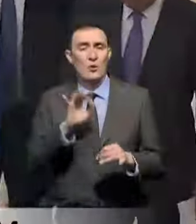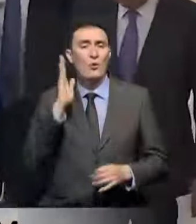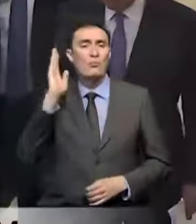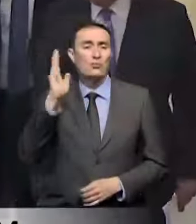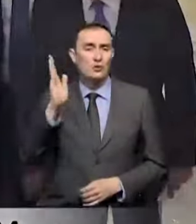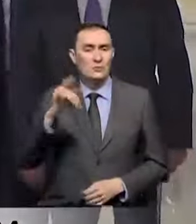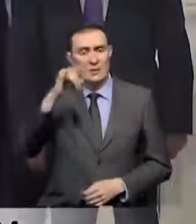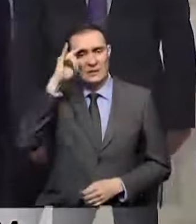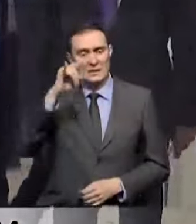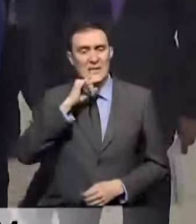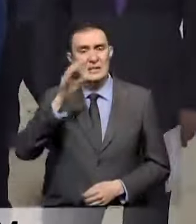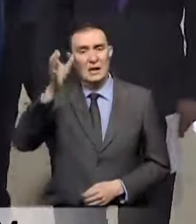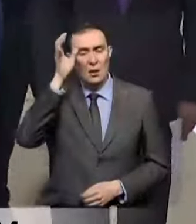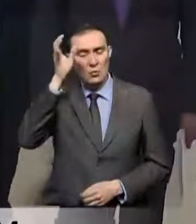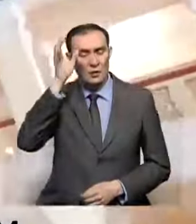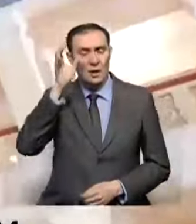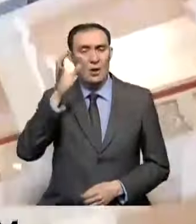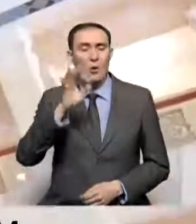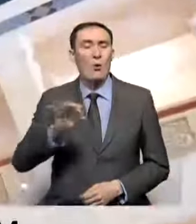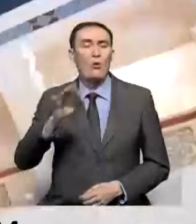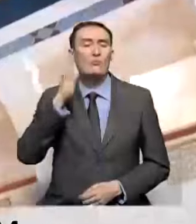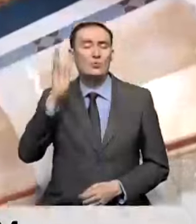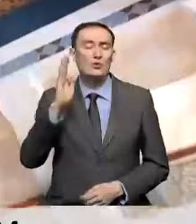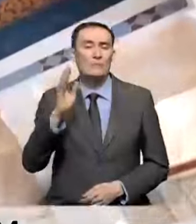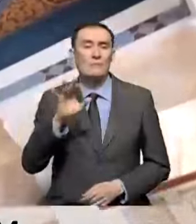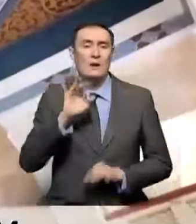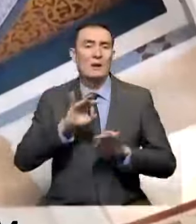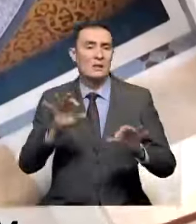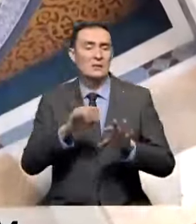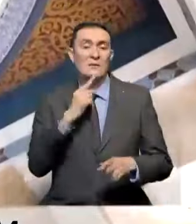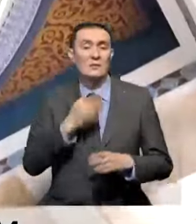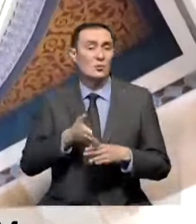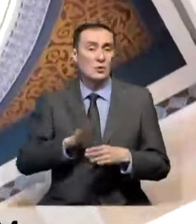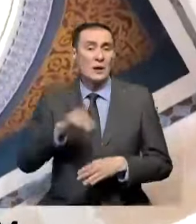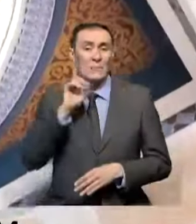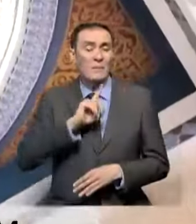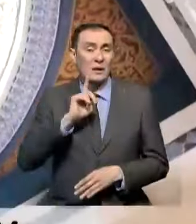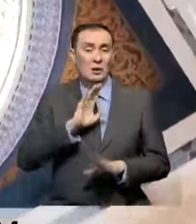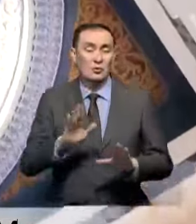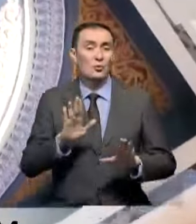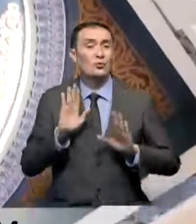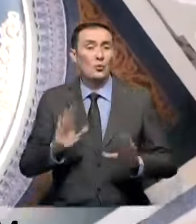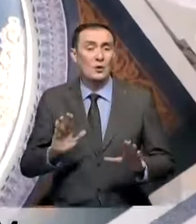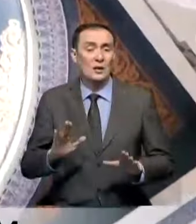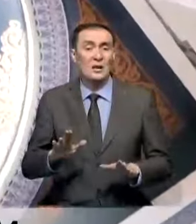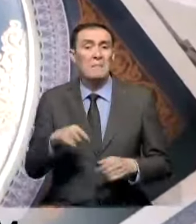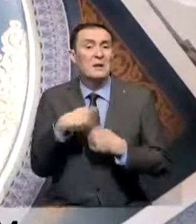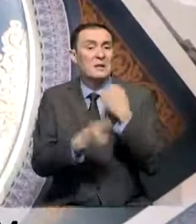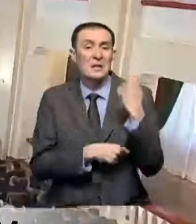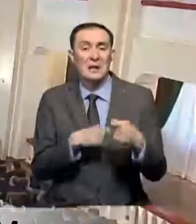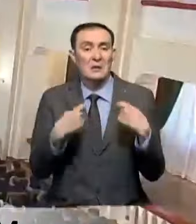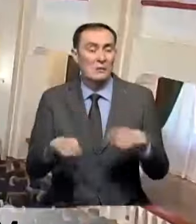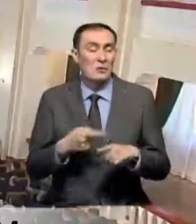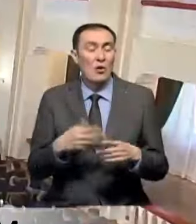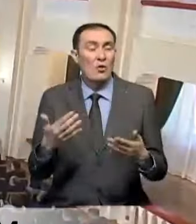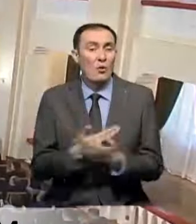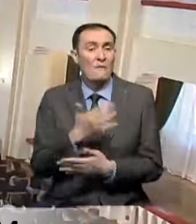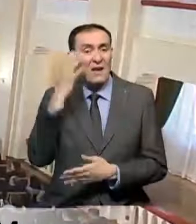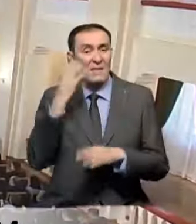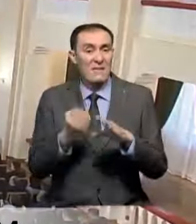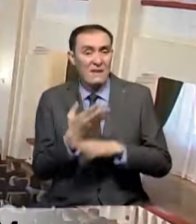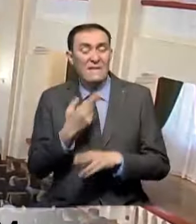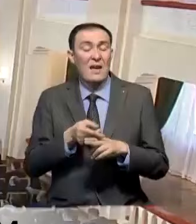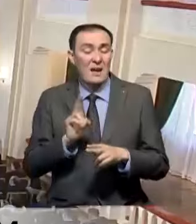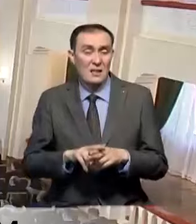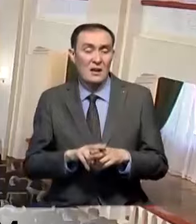будущем казахстанской науке а о будущем говорить сложно поется толь на сырьё новая нефть страны